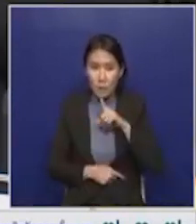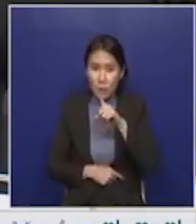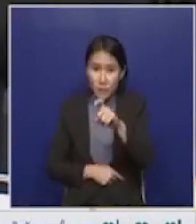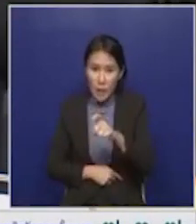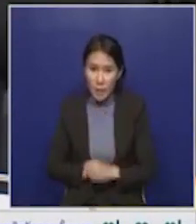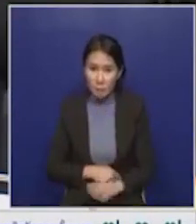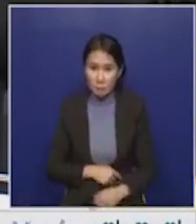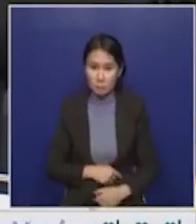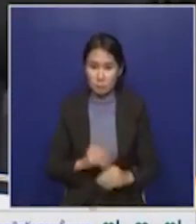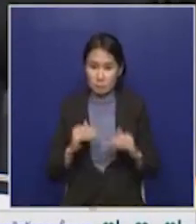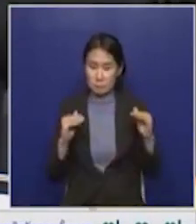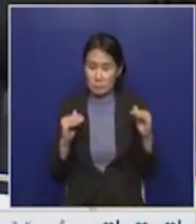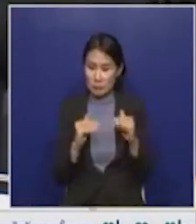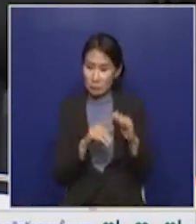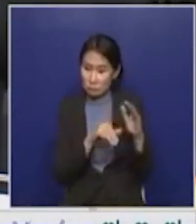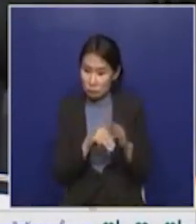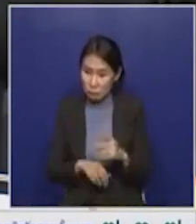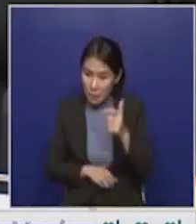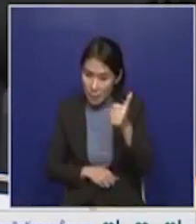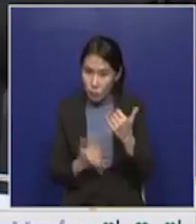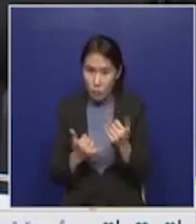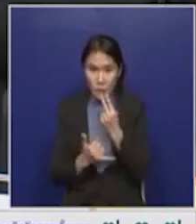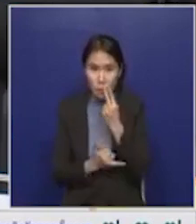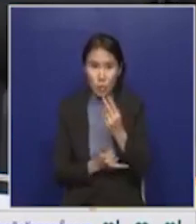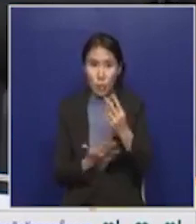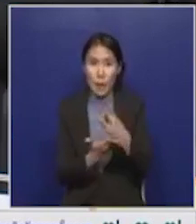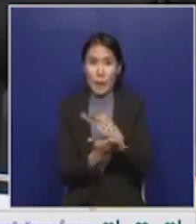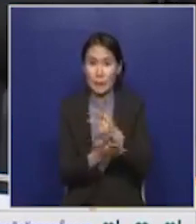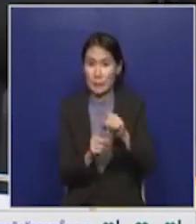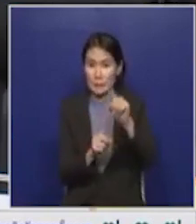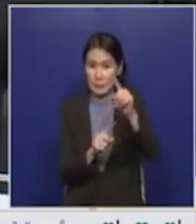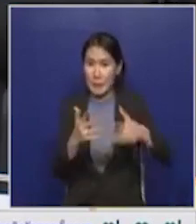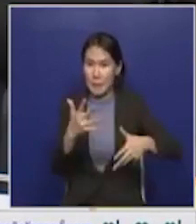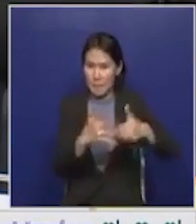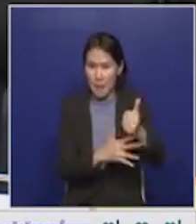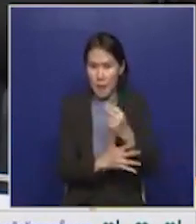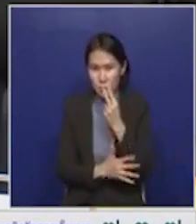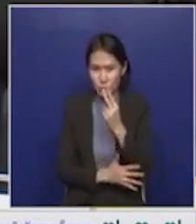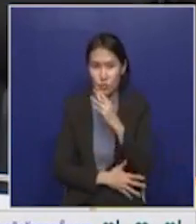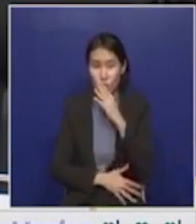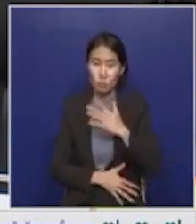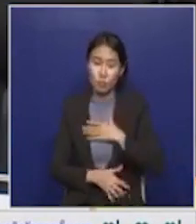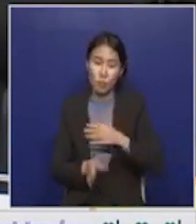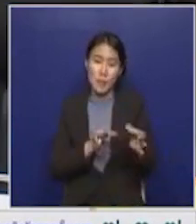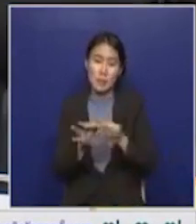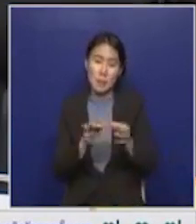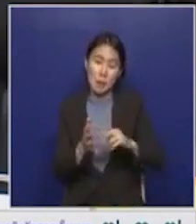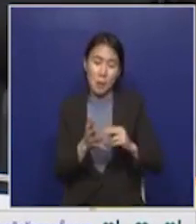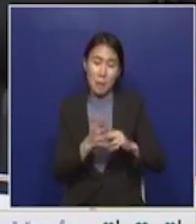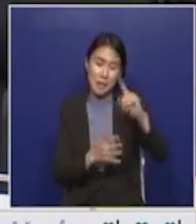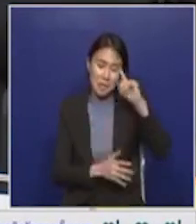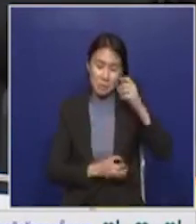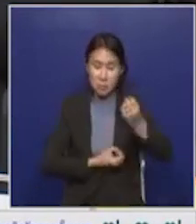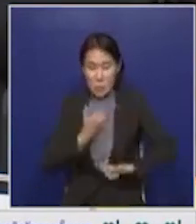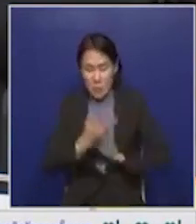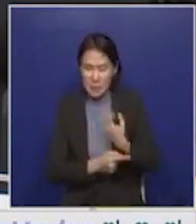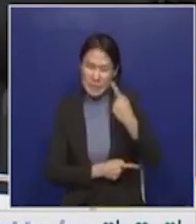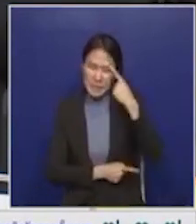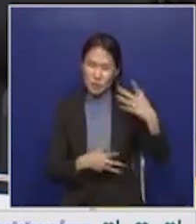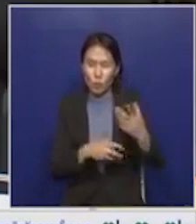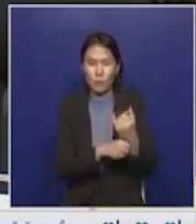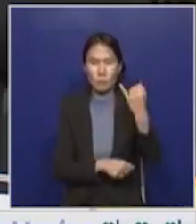นี้มันละเมิดสิทธิ์ที่ชัดๆเลยชัดแต่ต้องปล่อยให้ได้ตอนนี้ผ่านว่าหนึ่งแล้วนะครับเดี๋ยวโหดมาผมไม่ไปไงก็แพ้อีกมา